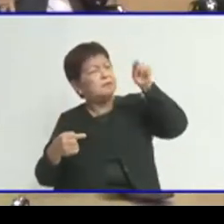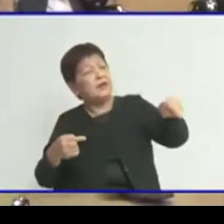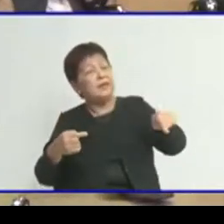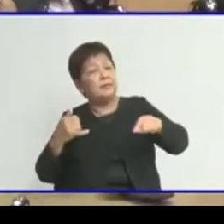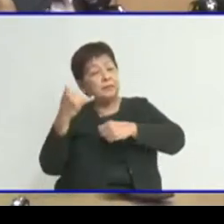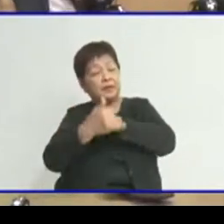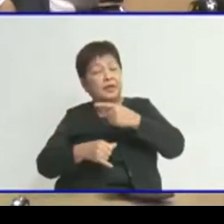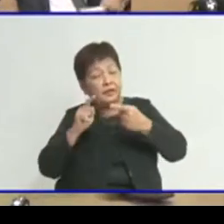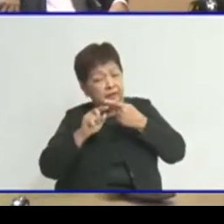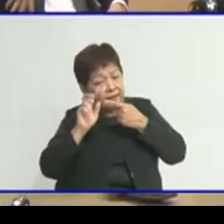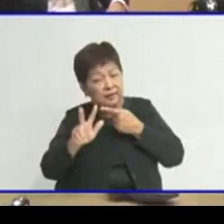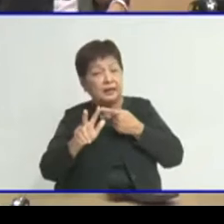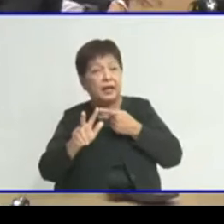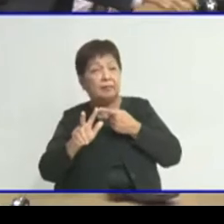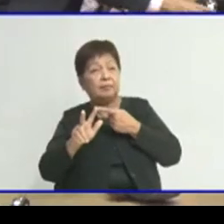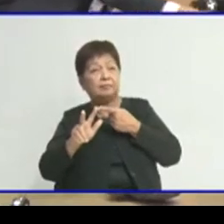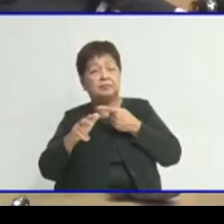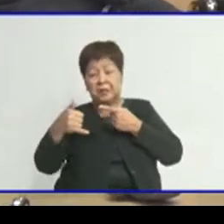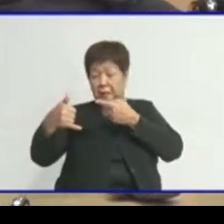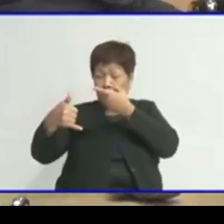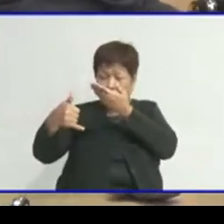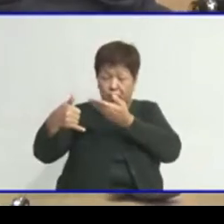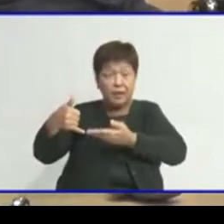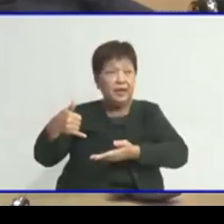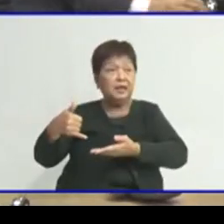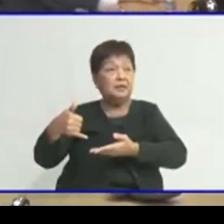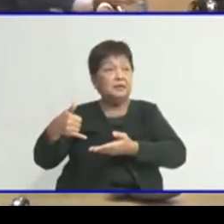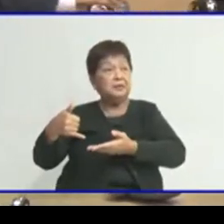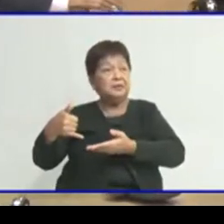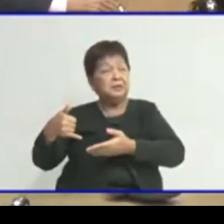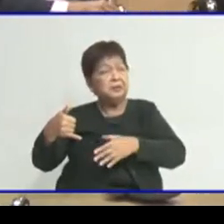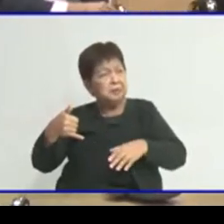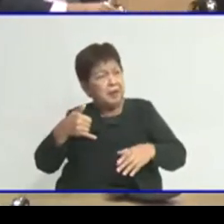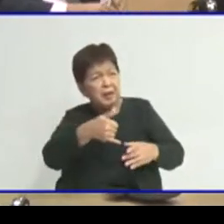for them to be ready to return home. Do people who receive